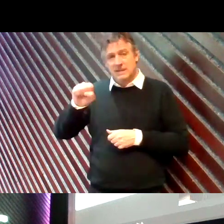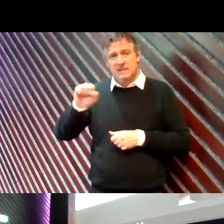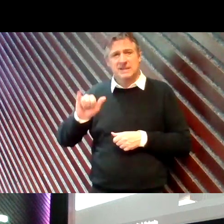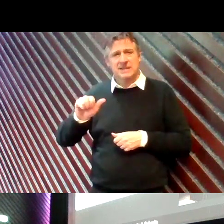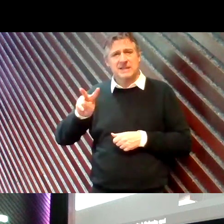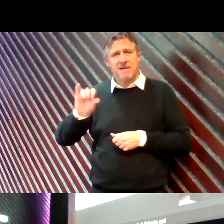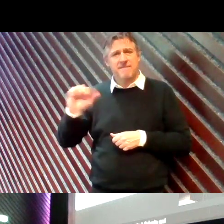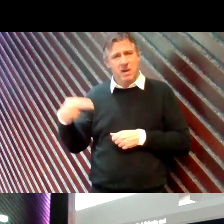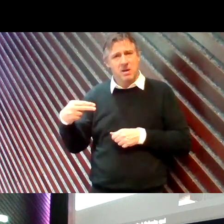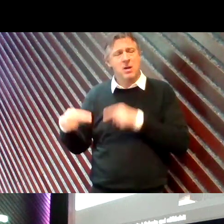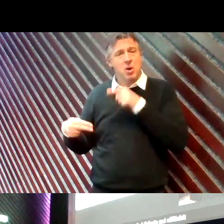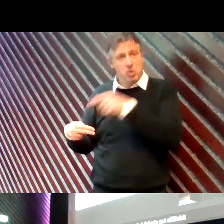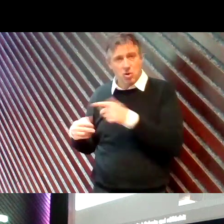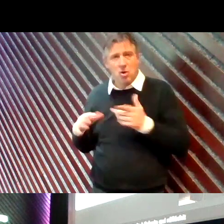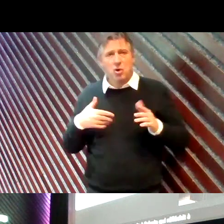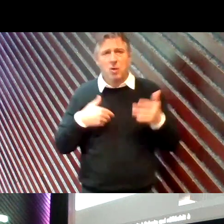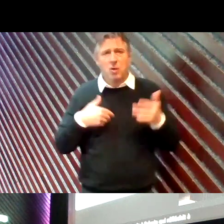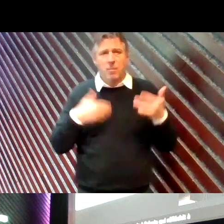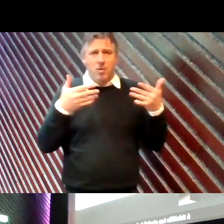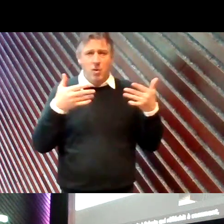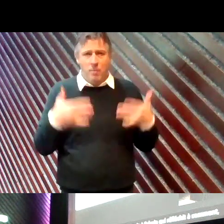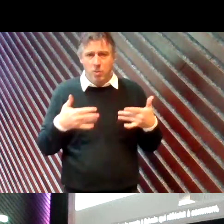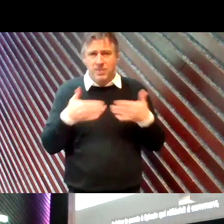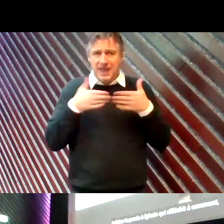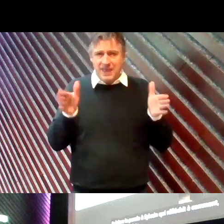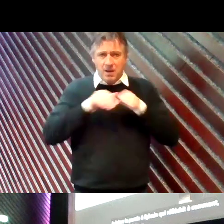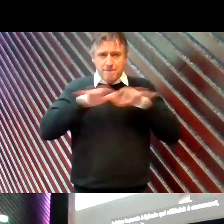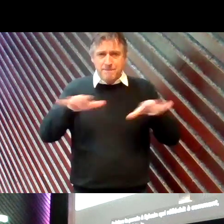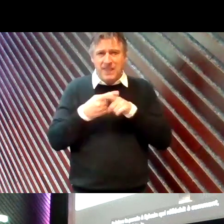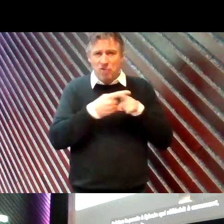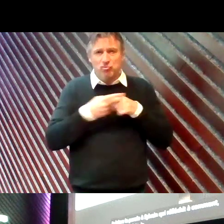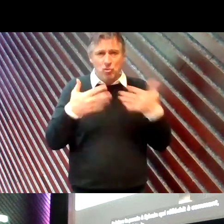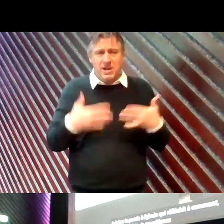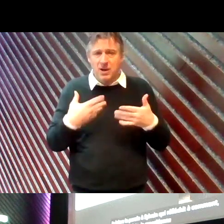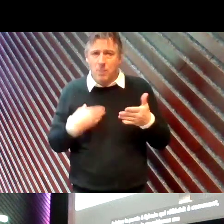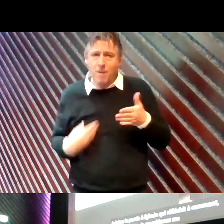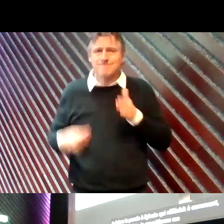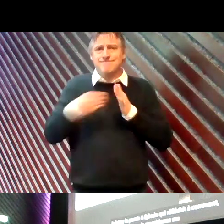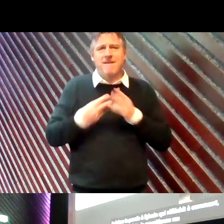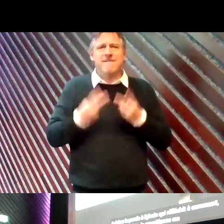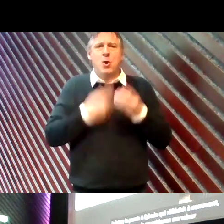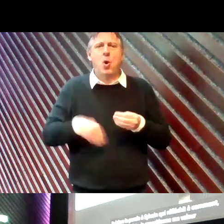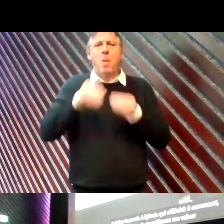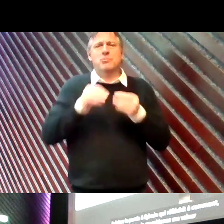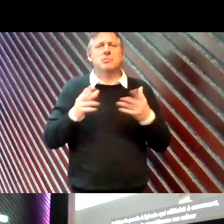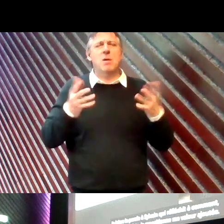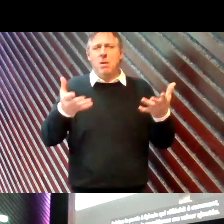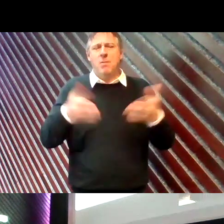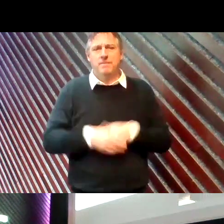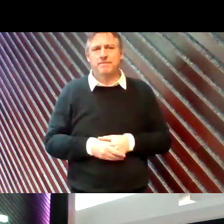comment dans l'open data je repositionne ma valeur ajoutée Bonjour à toutes et tous merci pour cette invitation je suis ravi